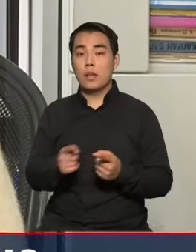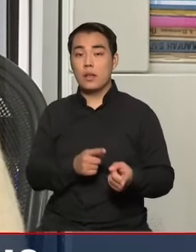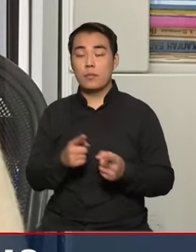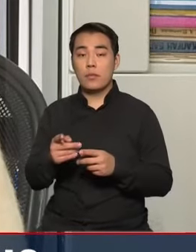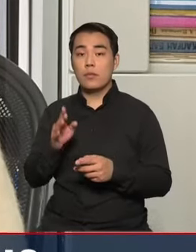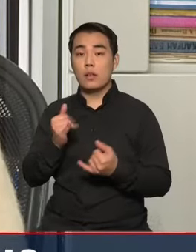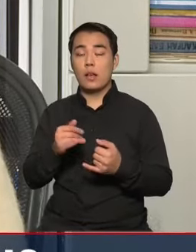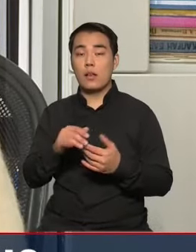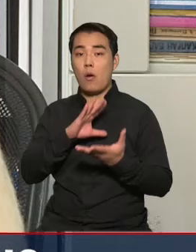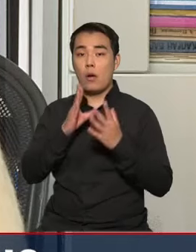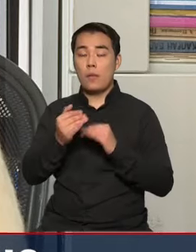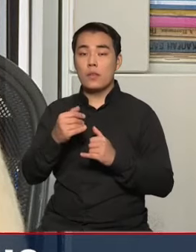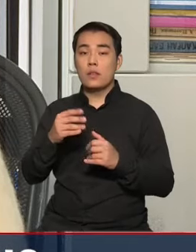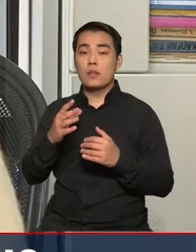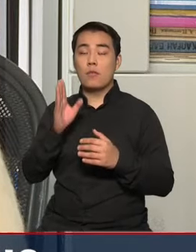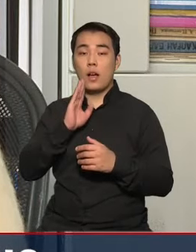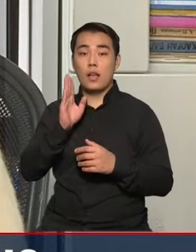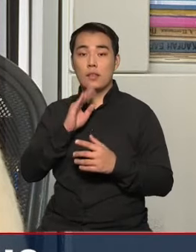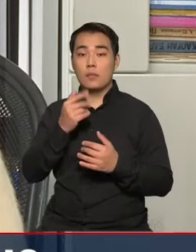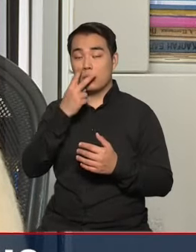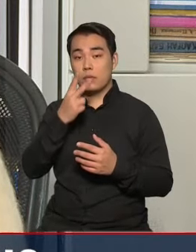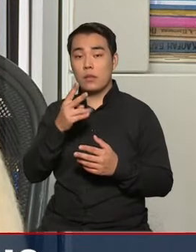арқылы жердің сілкінісін